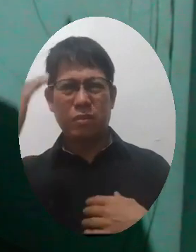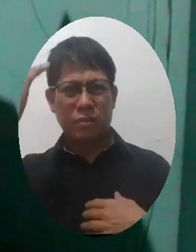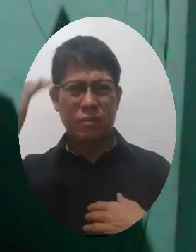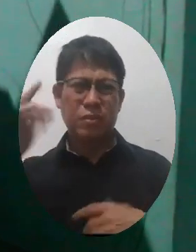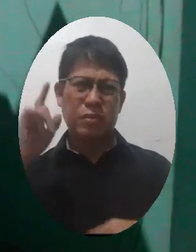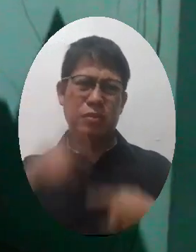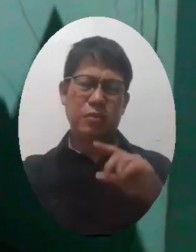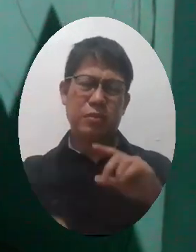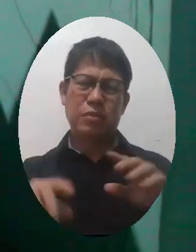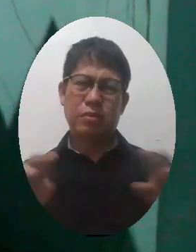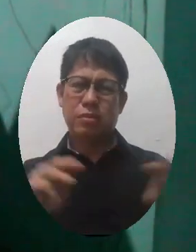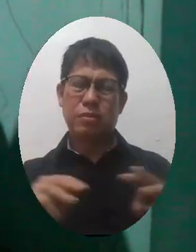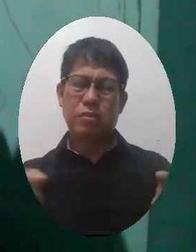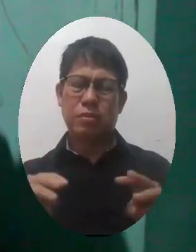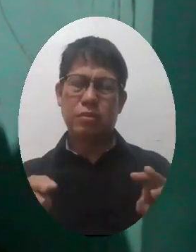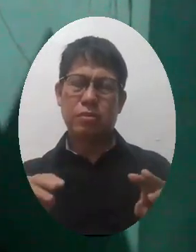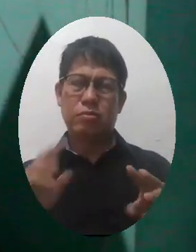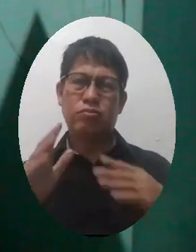pati ulo niya.